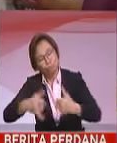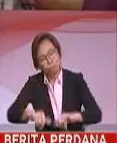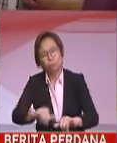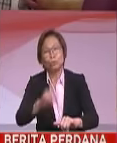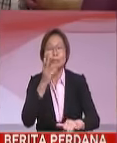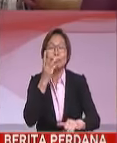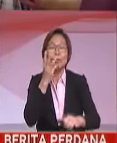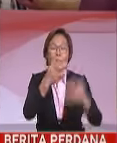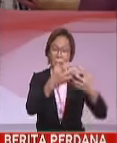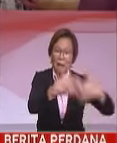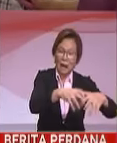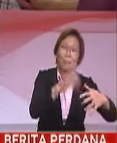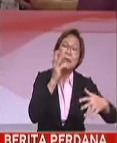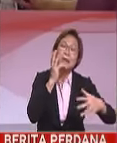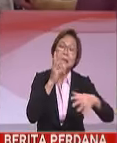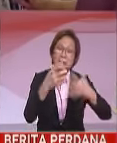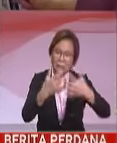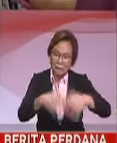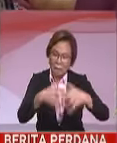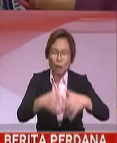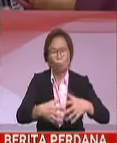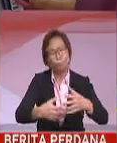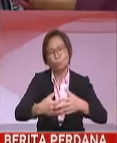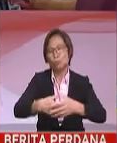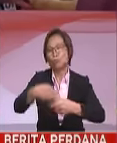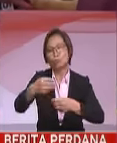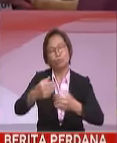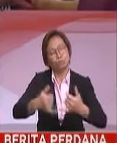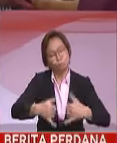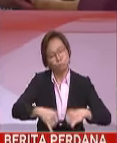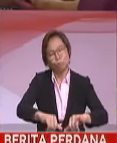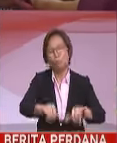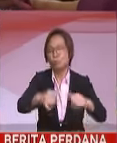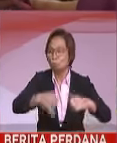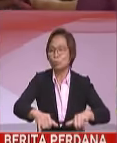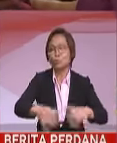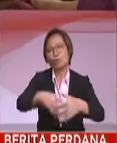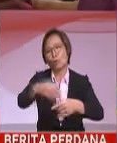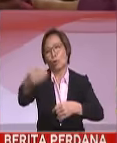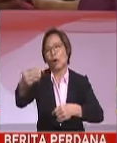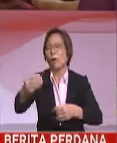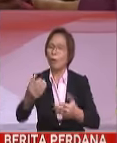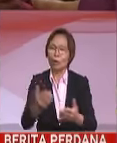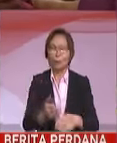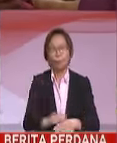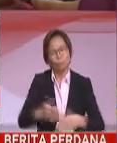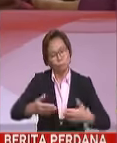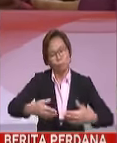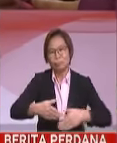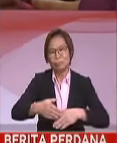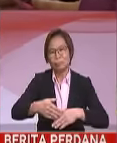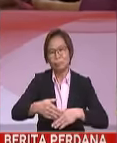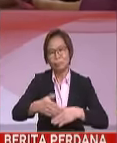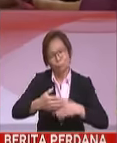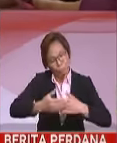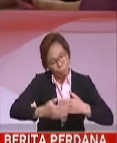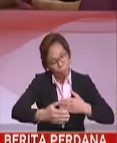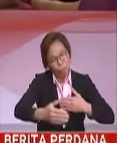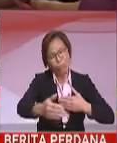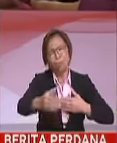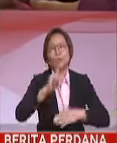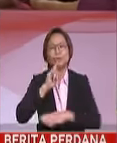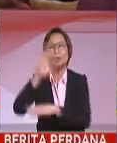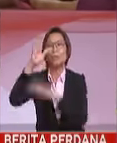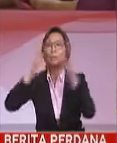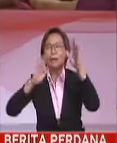di kilang-kilang terus keluar dan sebagainya. Jadi benda ini is ongoing process dan kita jamin bekalan makanan